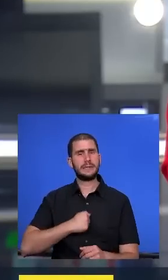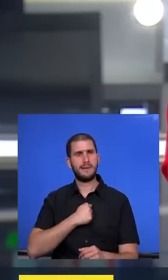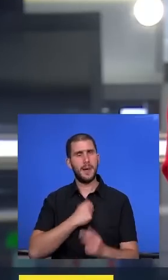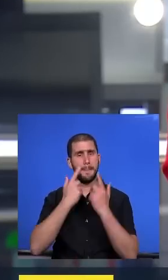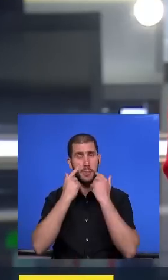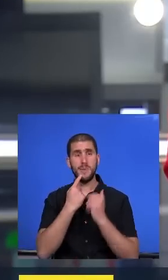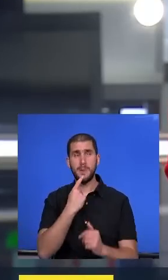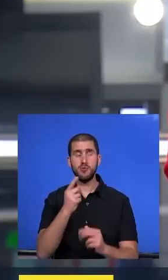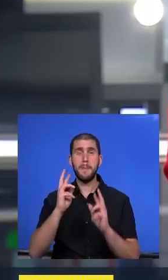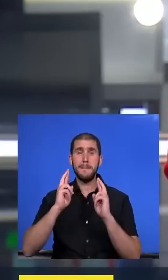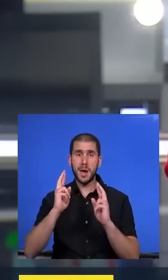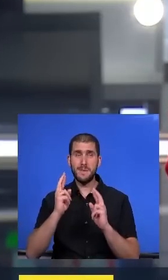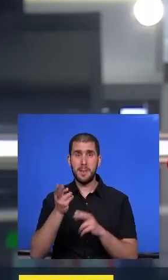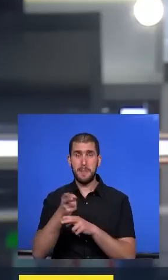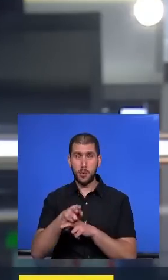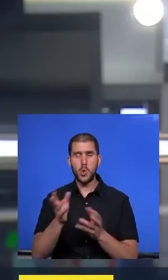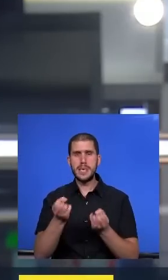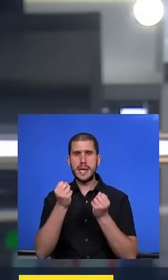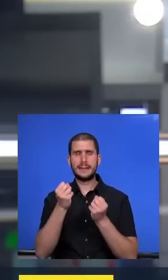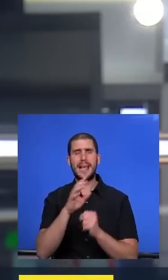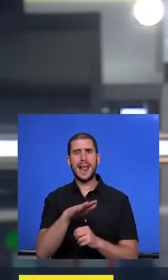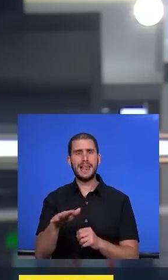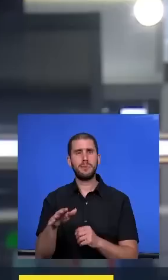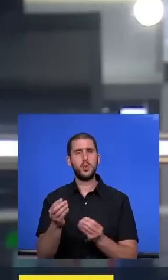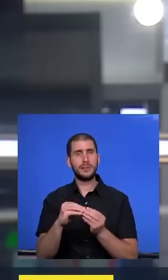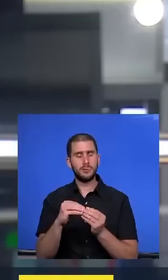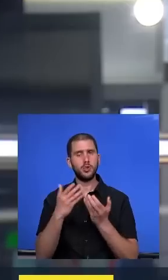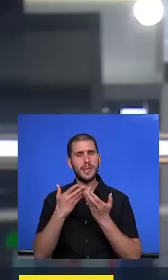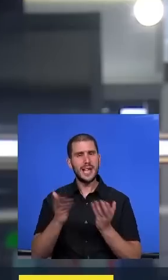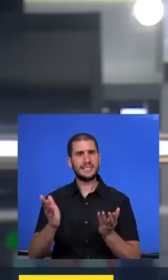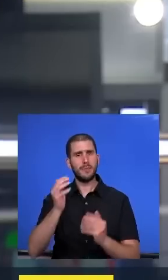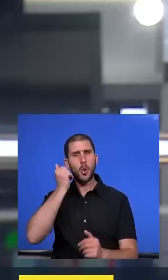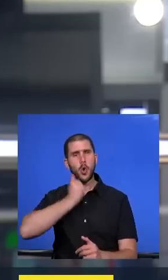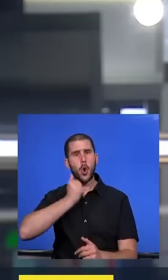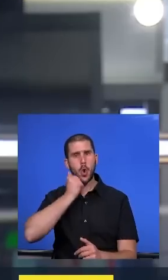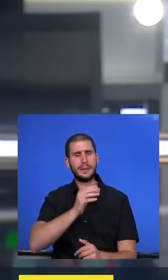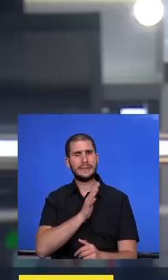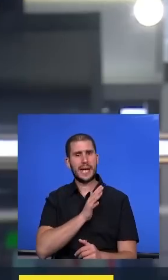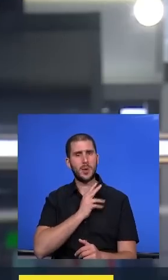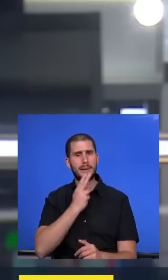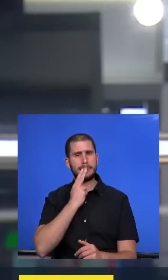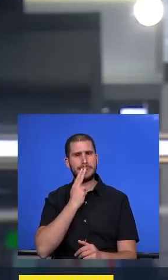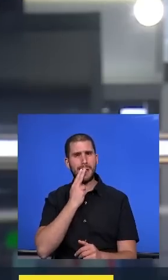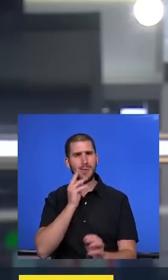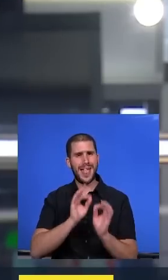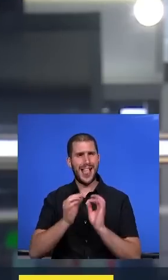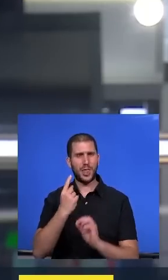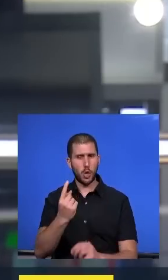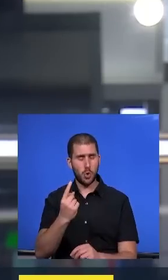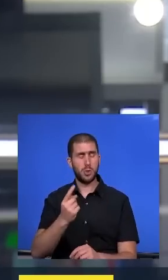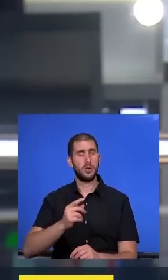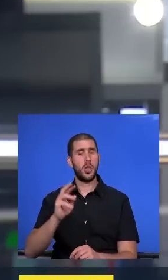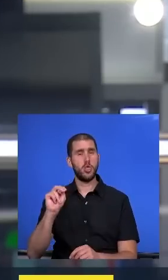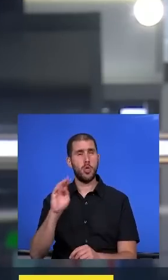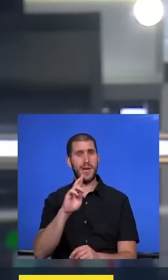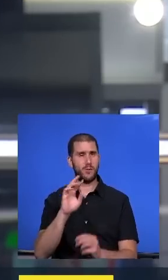שהיא מקווה שבמותו יציל מידן ילדים נוספים שנחשפים בכל יום לסכנת הסיגריות האלקטרוניות. נוב ראובני כתבנו עם